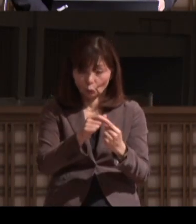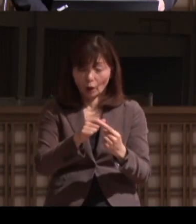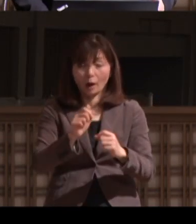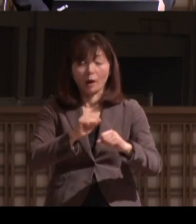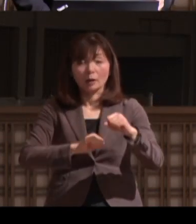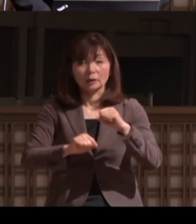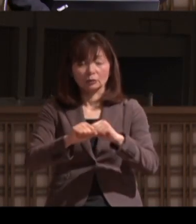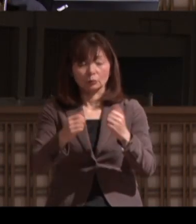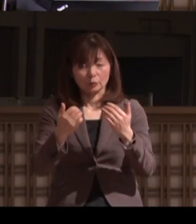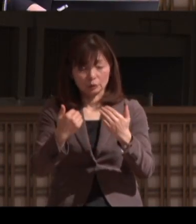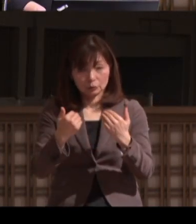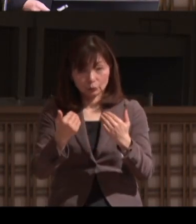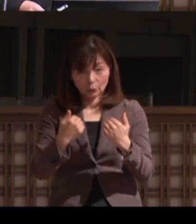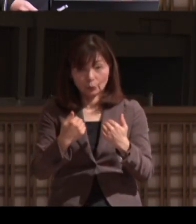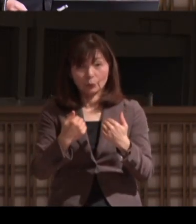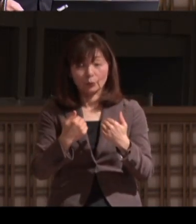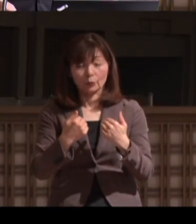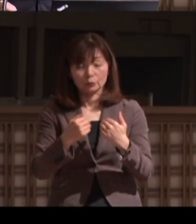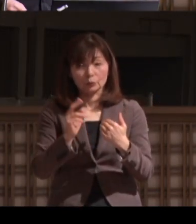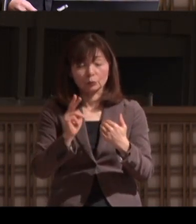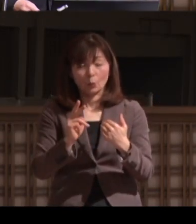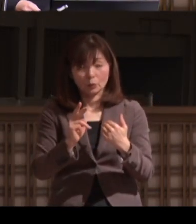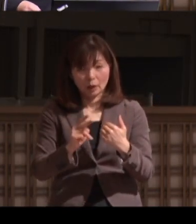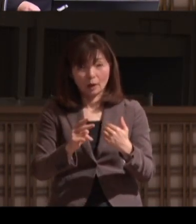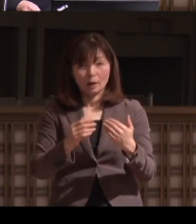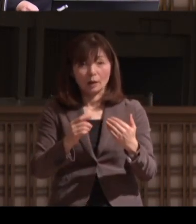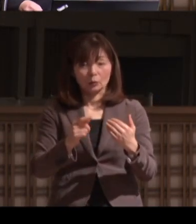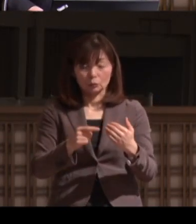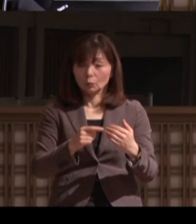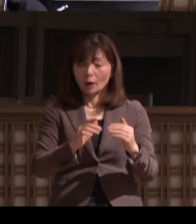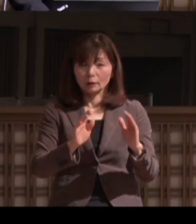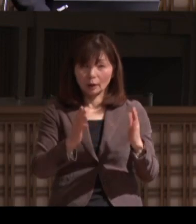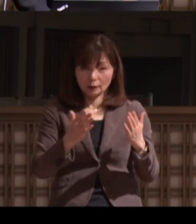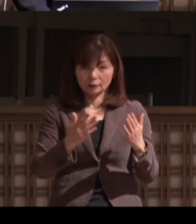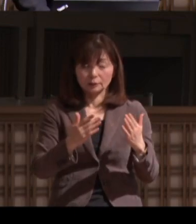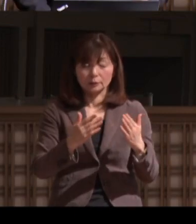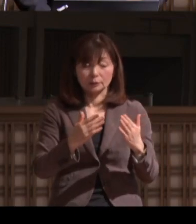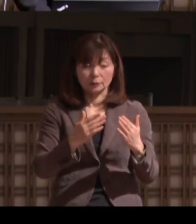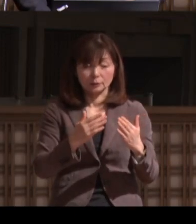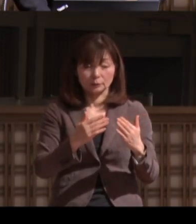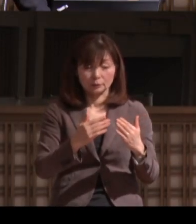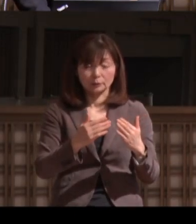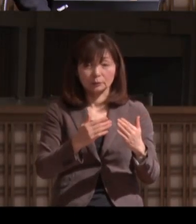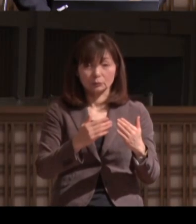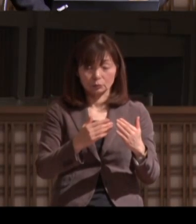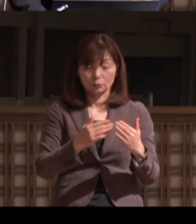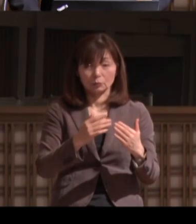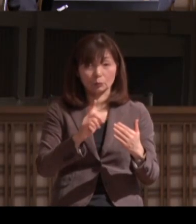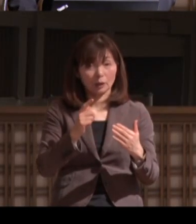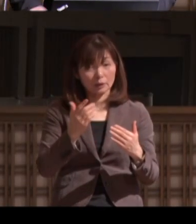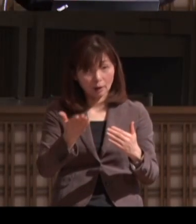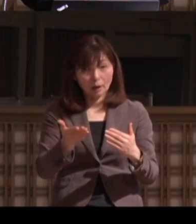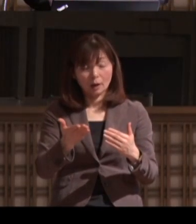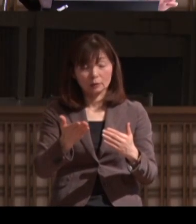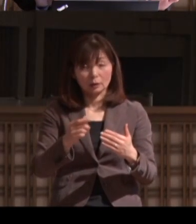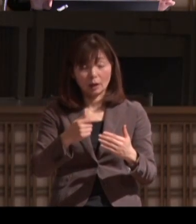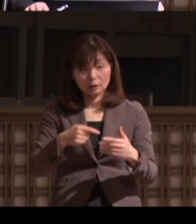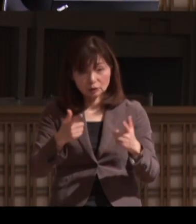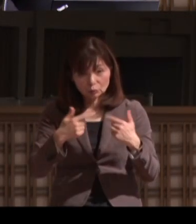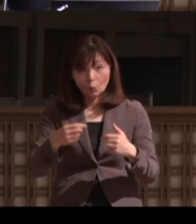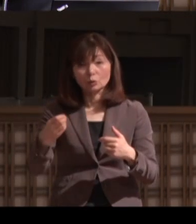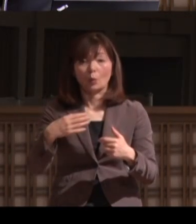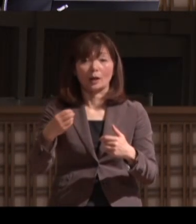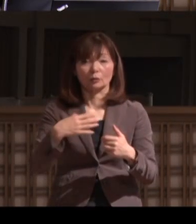活動しないといけない必然性はないんじゃないかっていうところがですねずっと問われるわけですねじゃ別